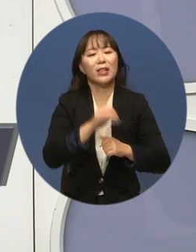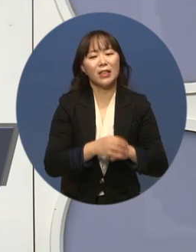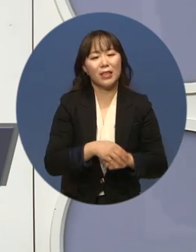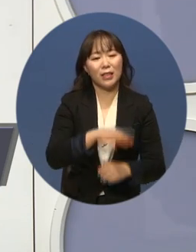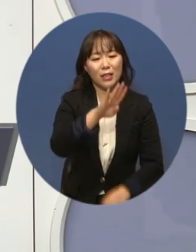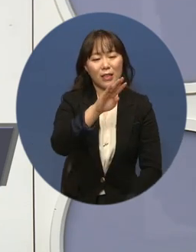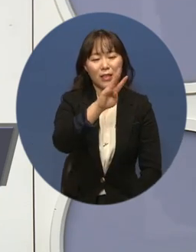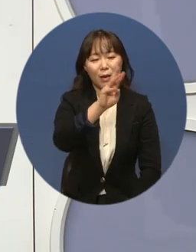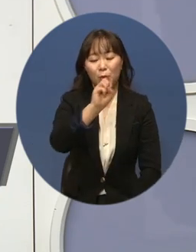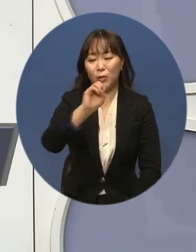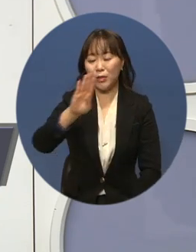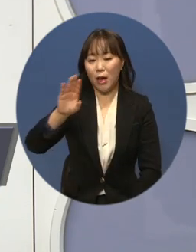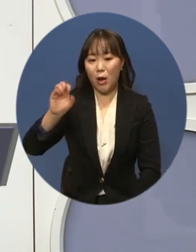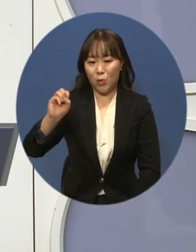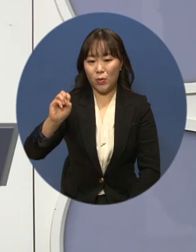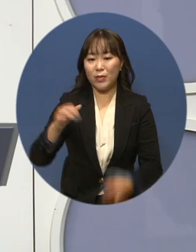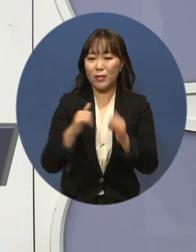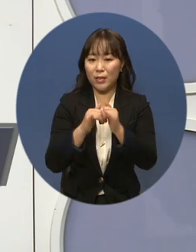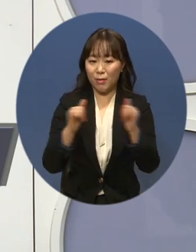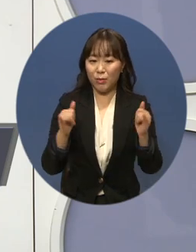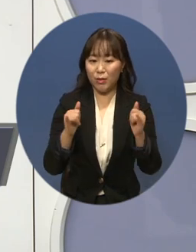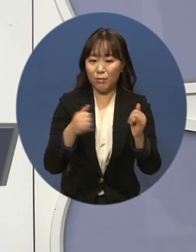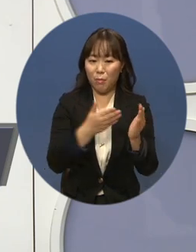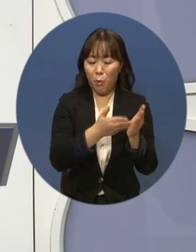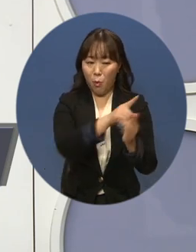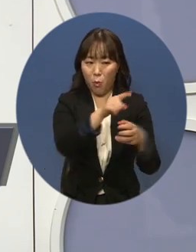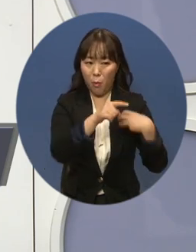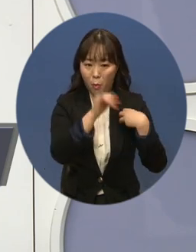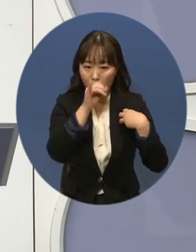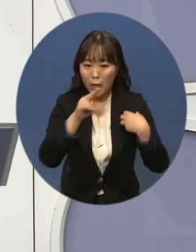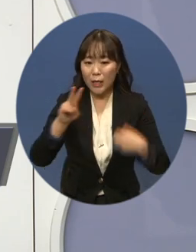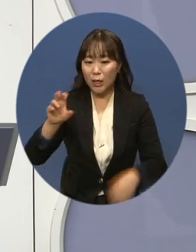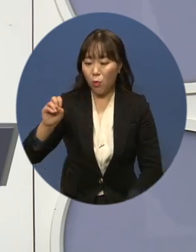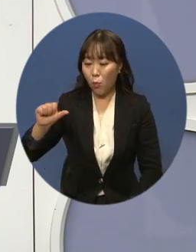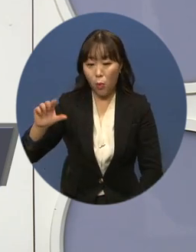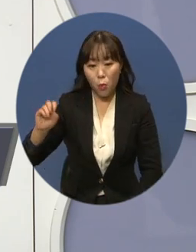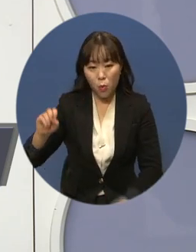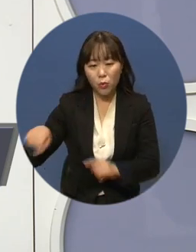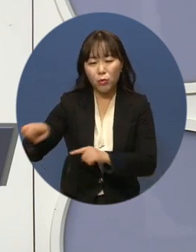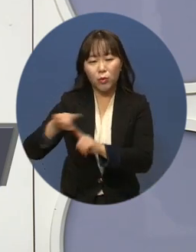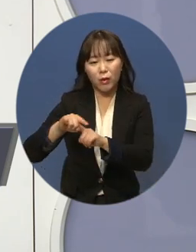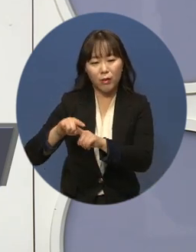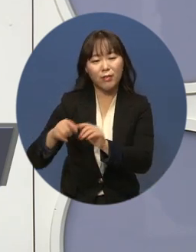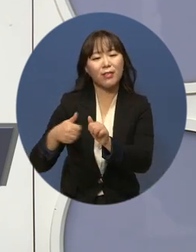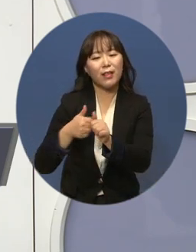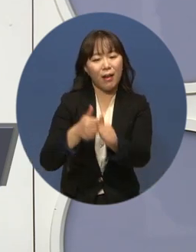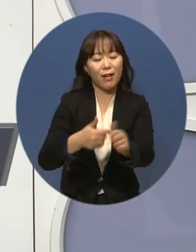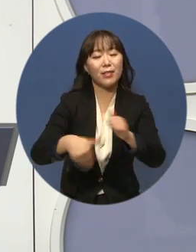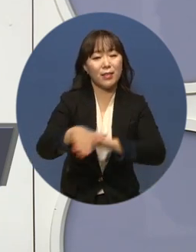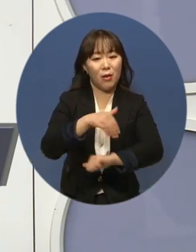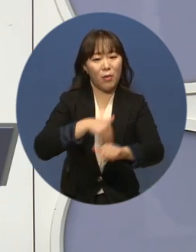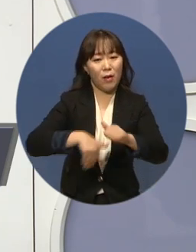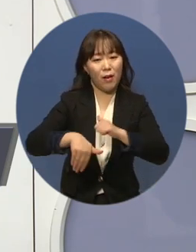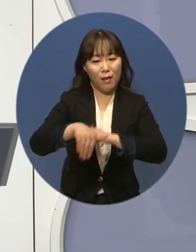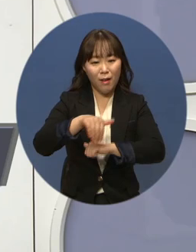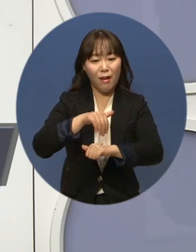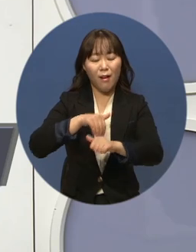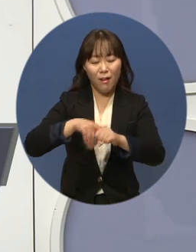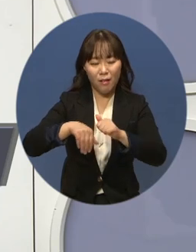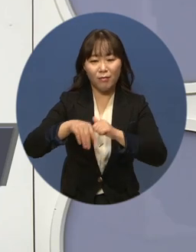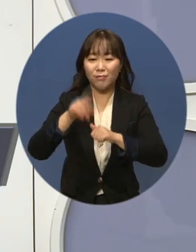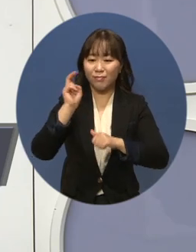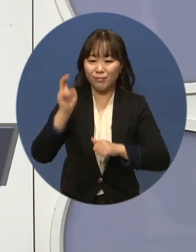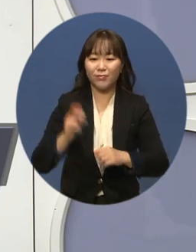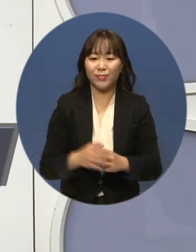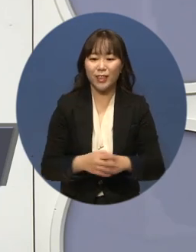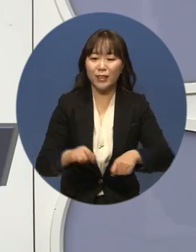30 세대들이 여론을 좀 주도를 하고 오히려 20, 50 세대들이 좀 따라가는 그런 여론이 형성이